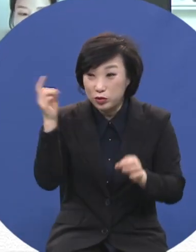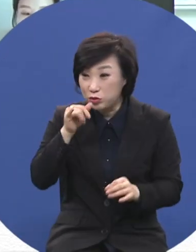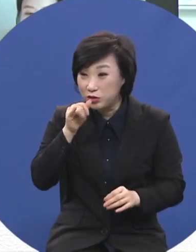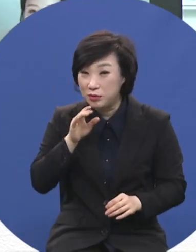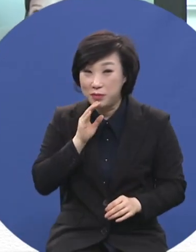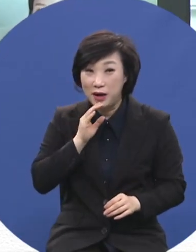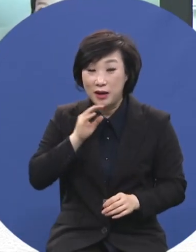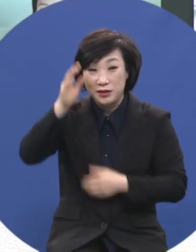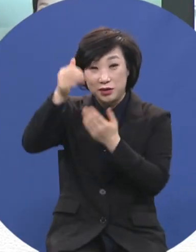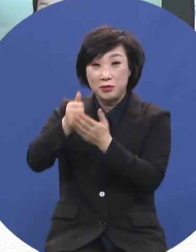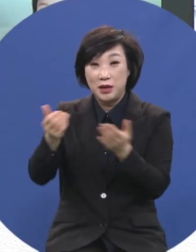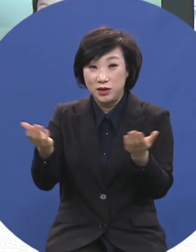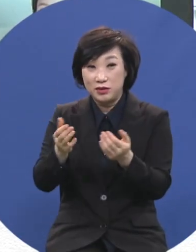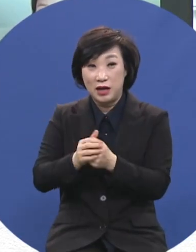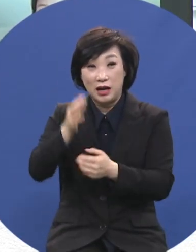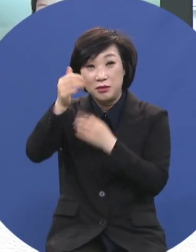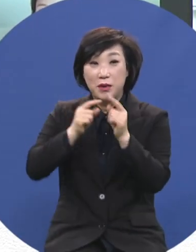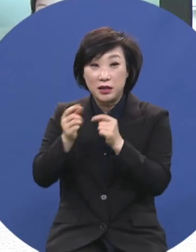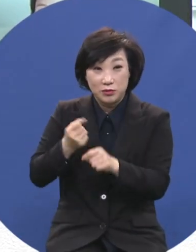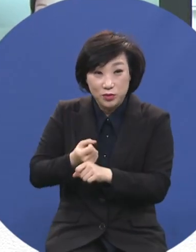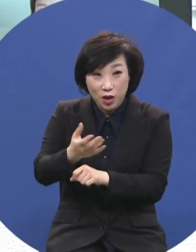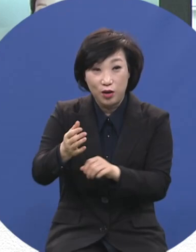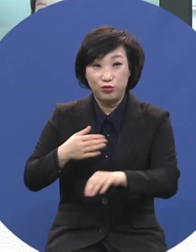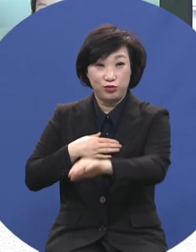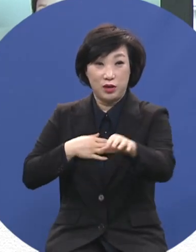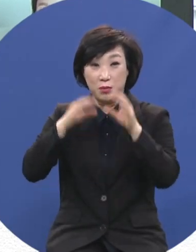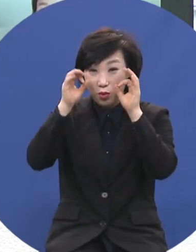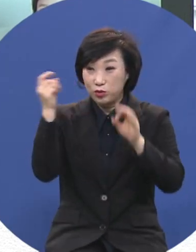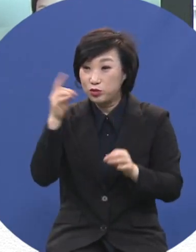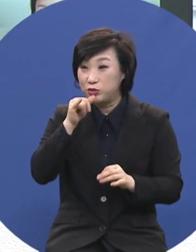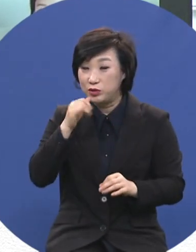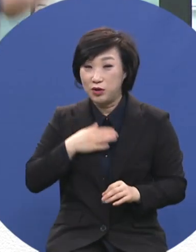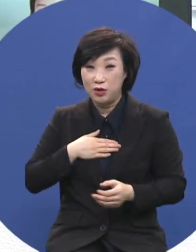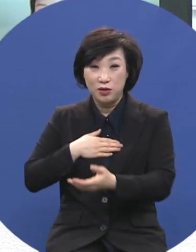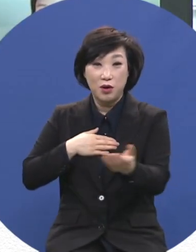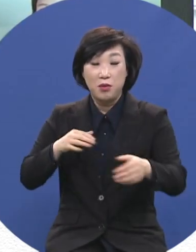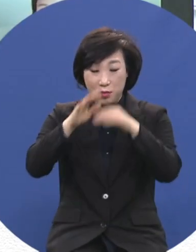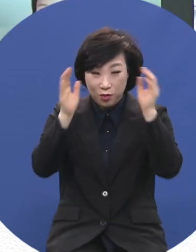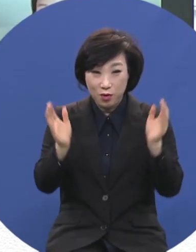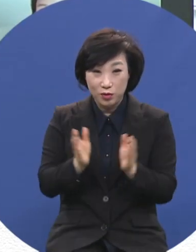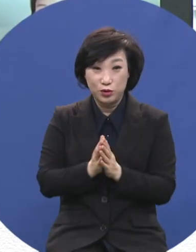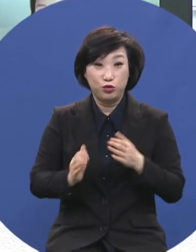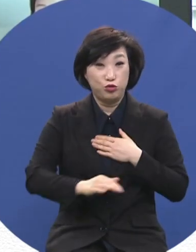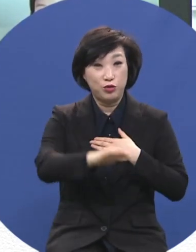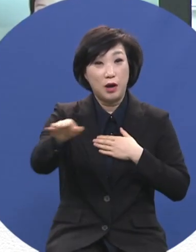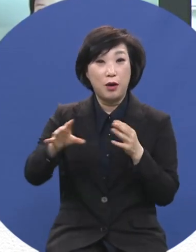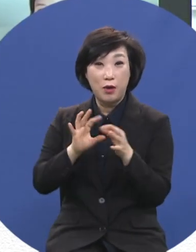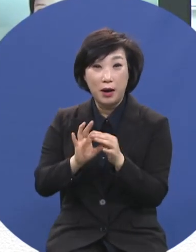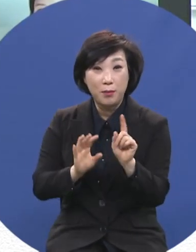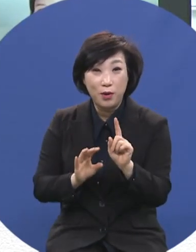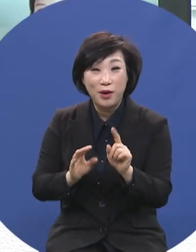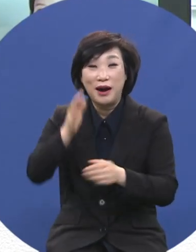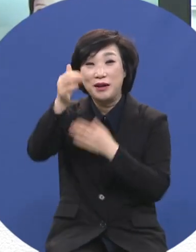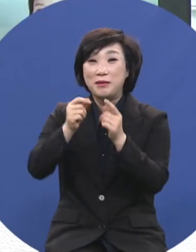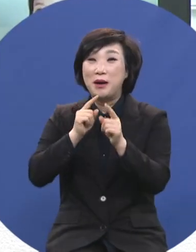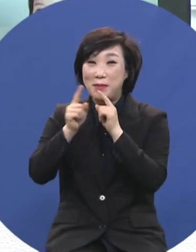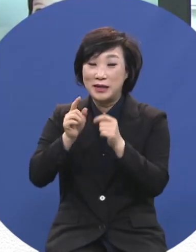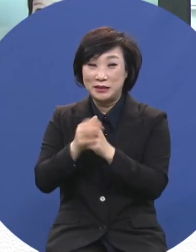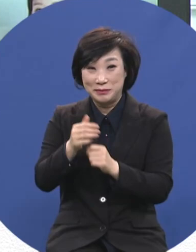성령의 역사도 말씀으로 전해질 소리가 듣고 받지 않습니까? 모든 우리와의 관계는